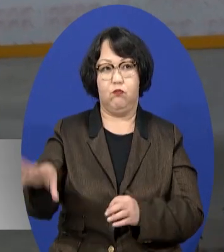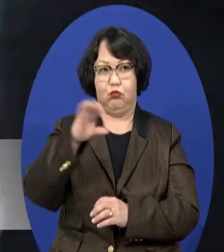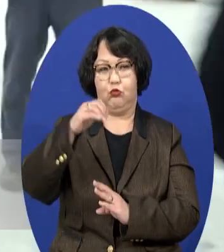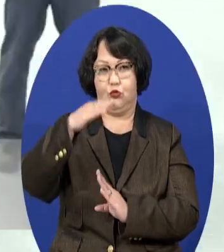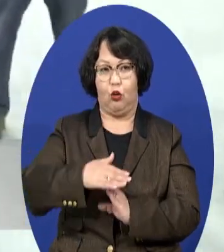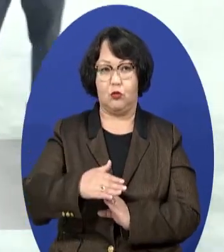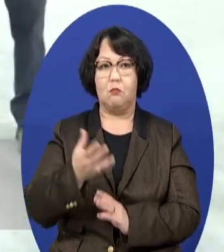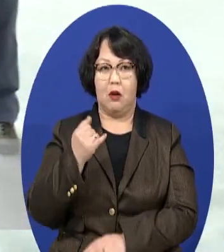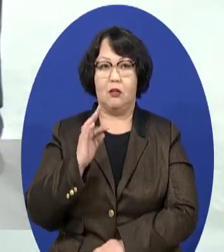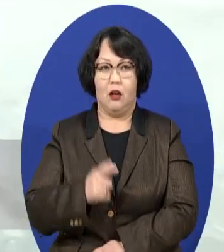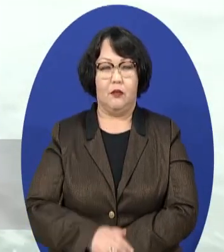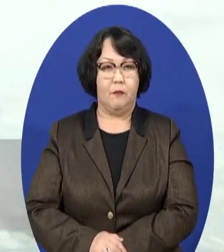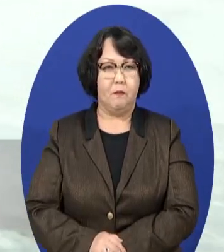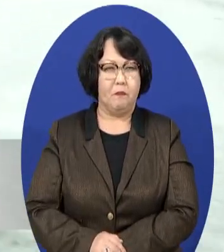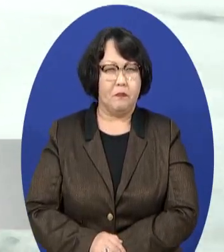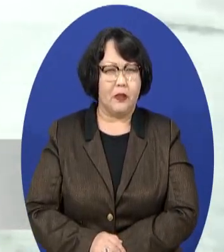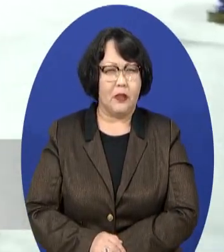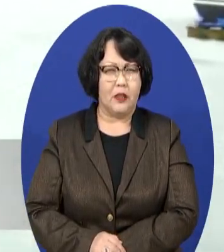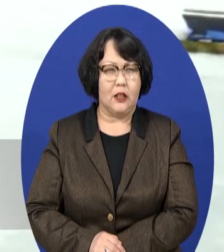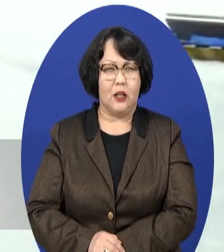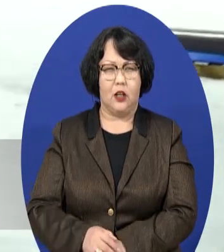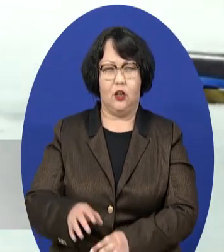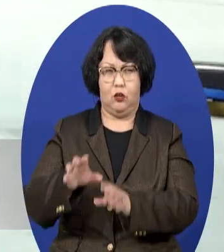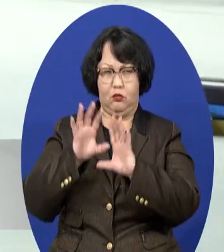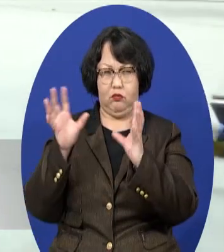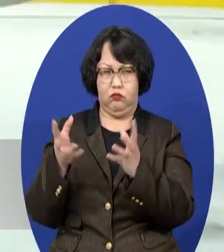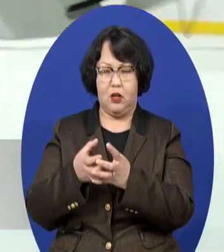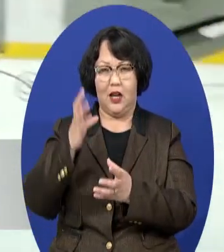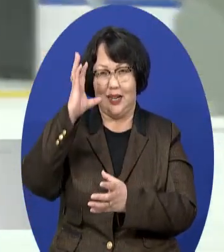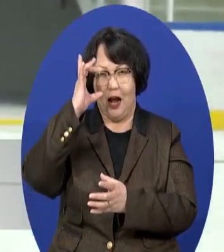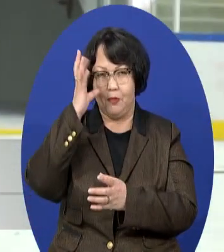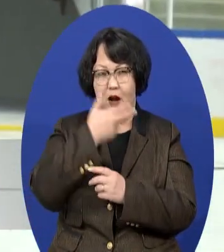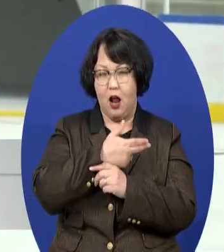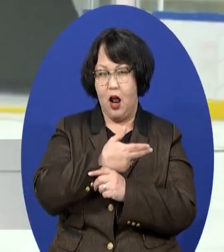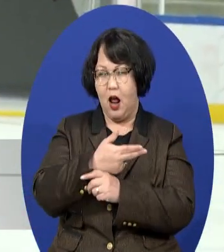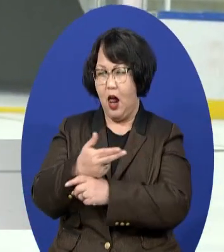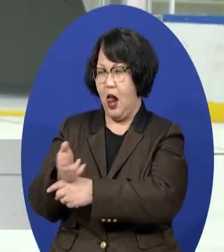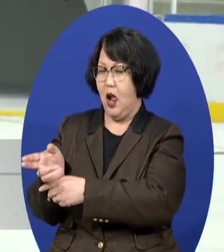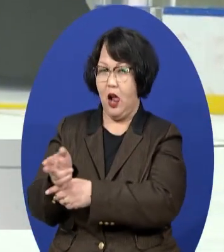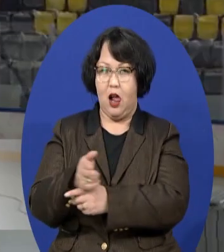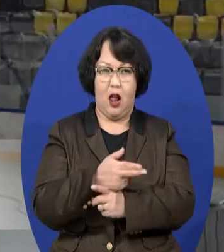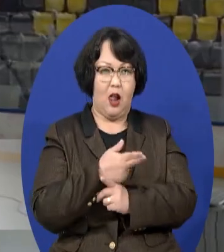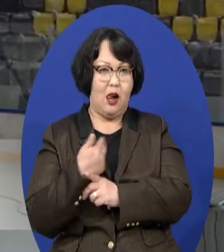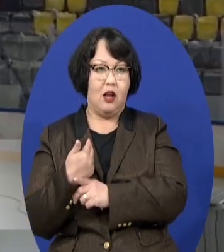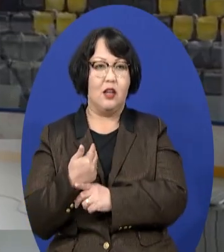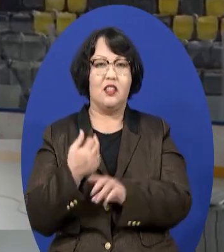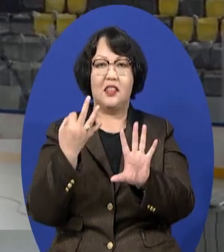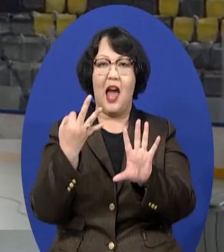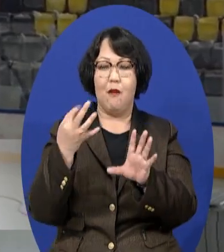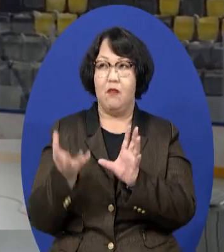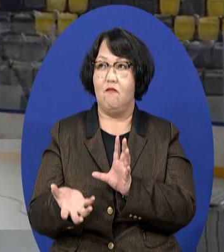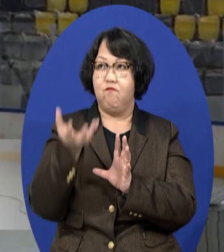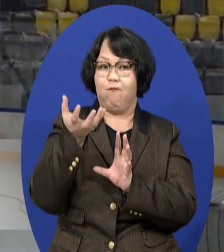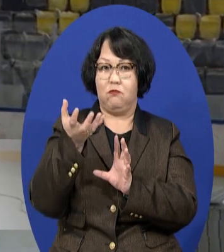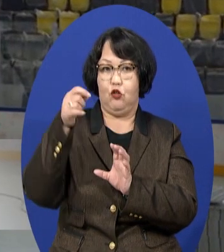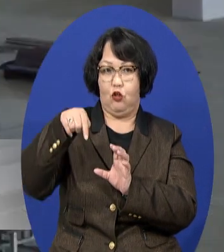штэ. Энэ дөрвөн камер энэний нэг камертай тойроод 8 туслах камертай. Тэгээ энэ суудлууд дээр янз бүрийн фай ч юм уу янз